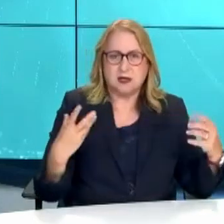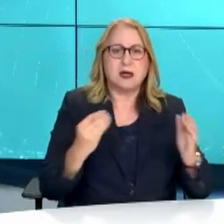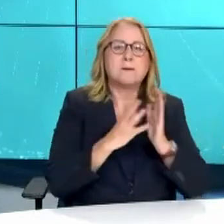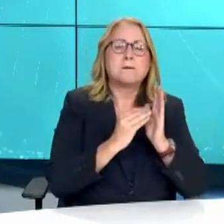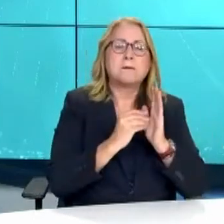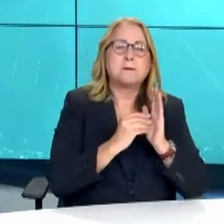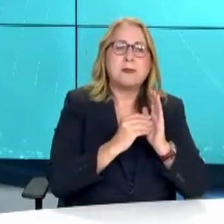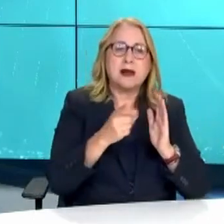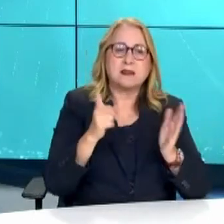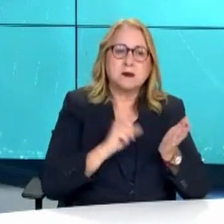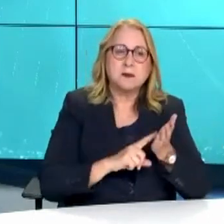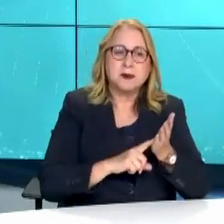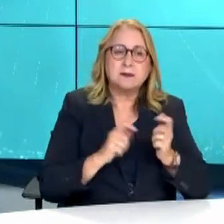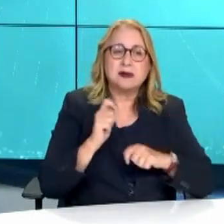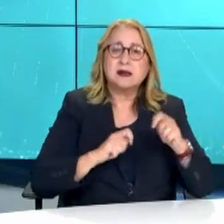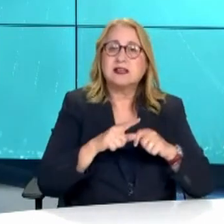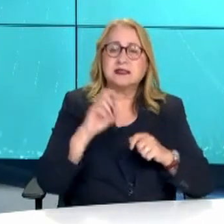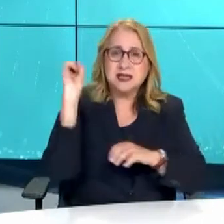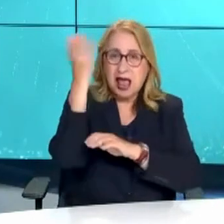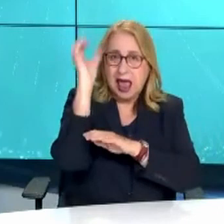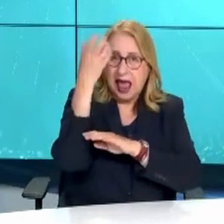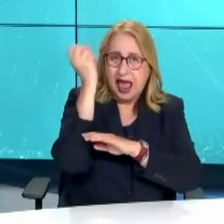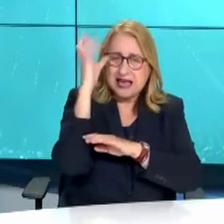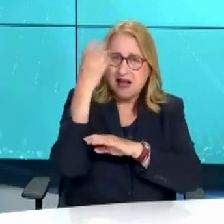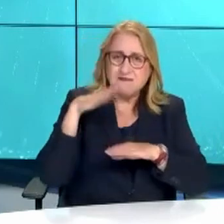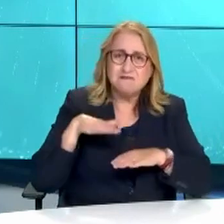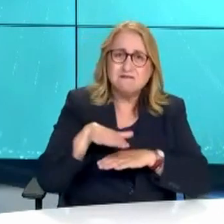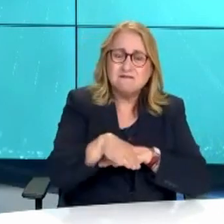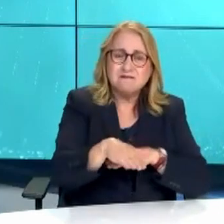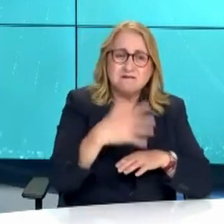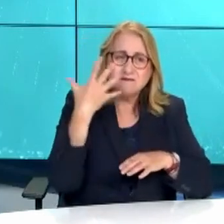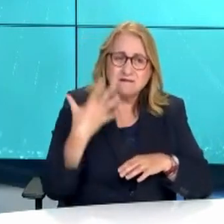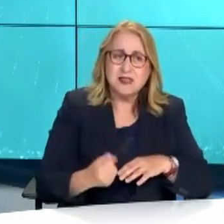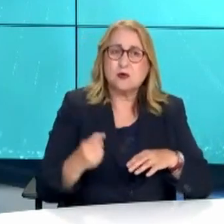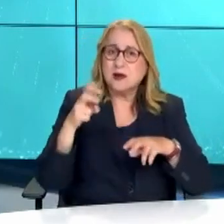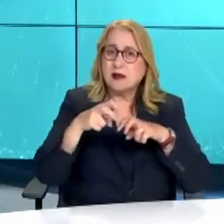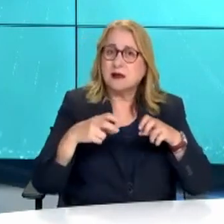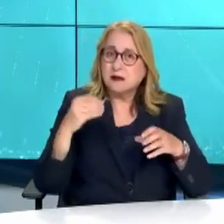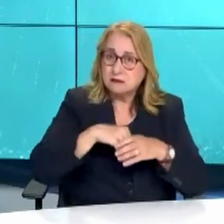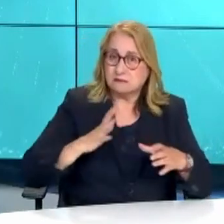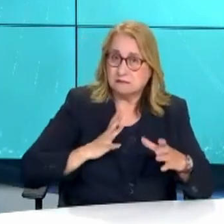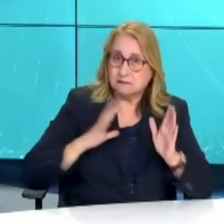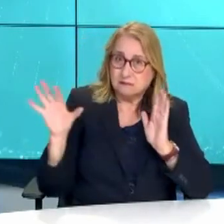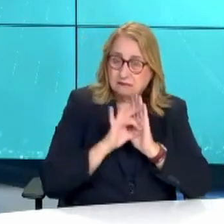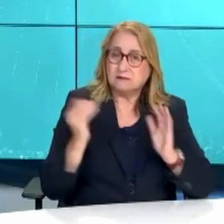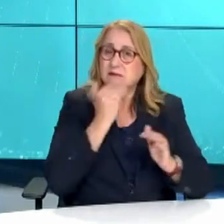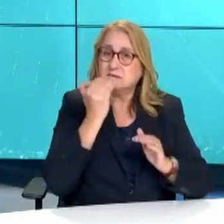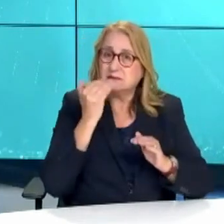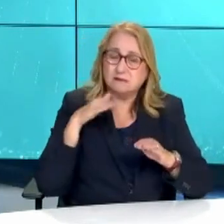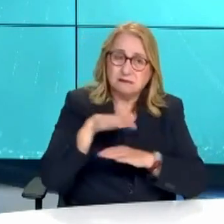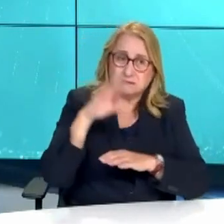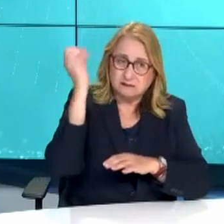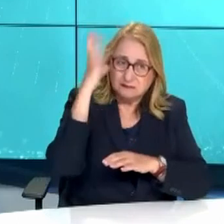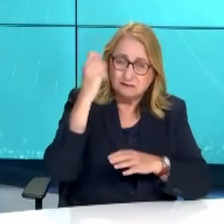ίδρυση μεικτών πληρωμάτων του ΕΚΑΒ, ώστε αυτά να μπορούν να ανταποκρίνονται γρήγορα, ειδικά σε απομακρυσμένες περιοχές, με